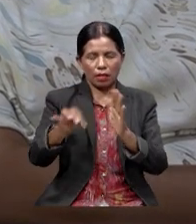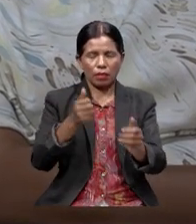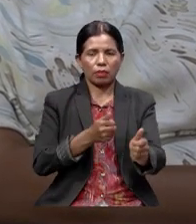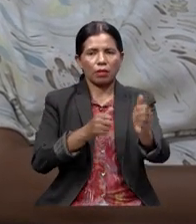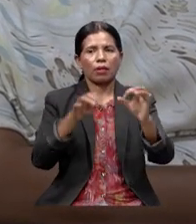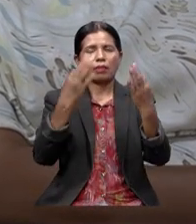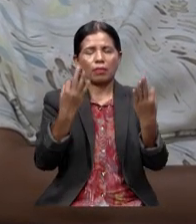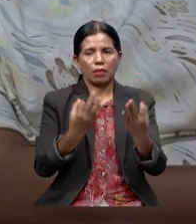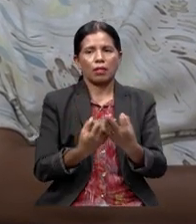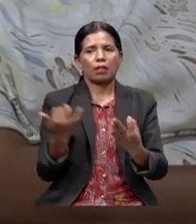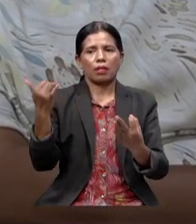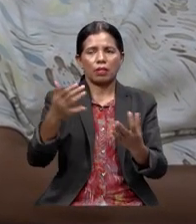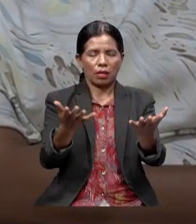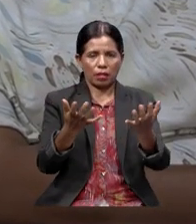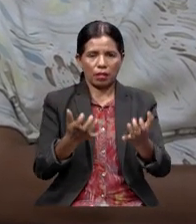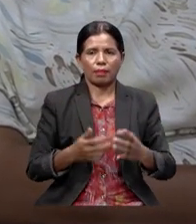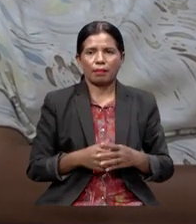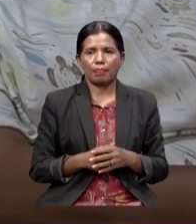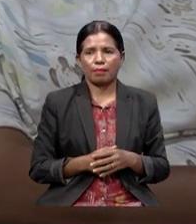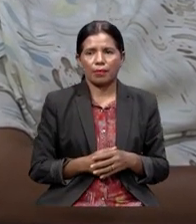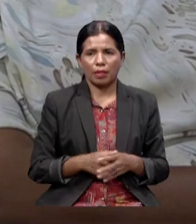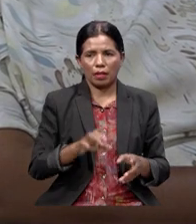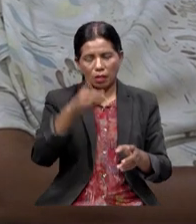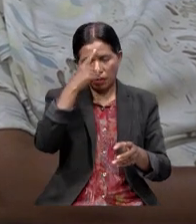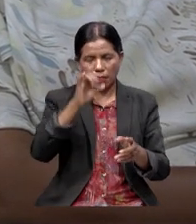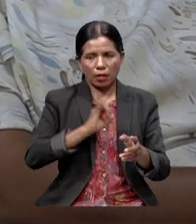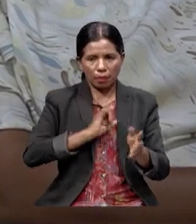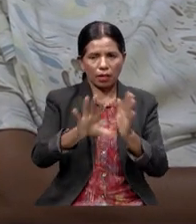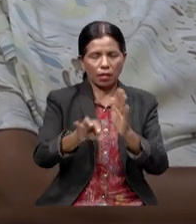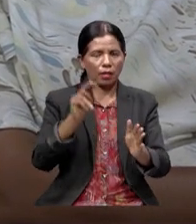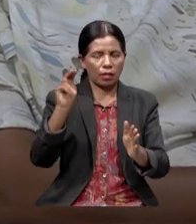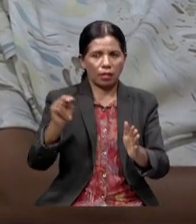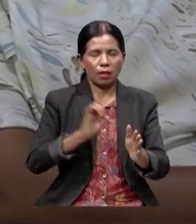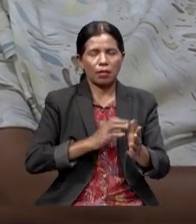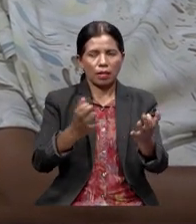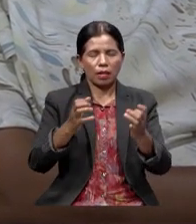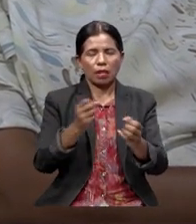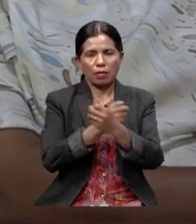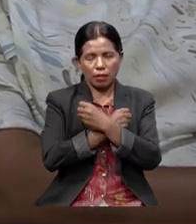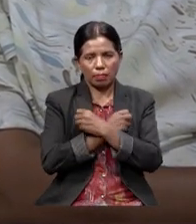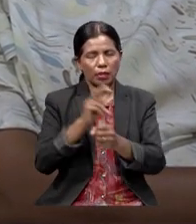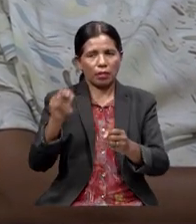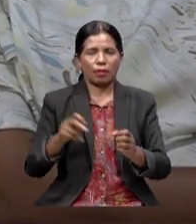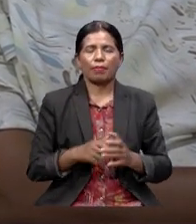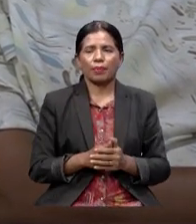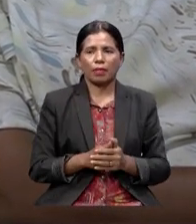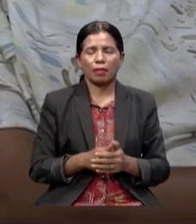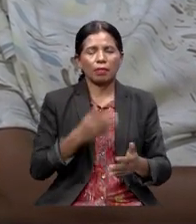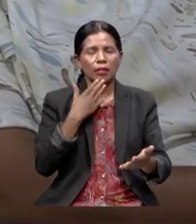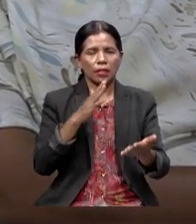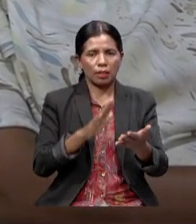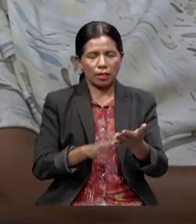niya hakarak. Tapi mau makhilinya, Hau maha karaknya, hau maha dominia, ni duni buat taat ke buat